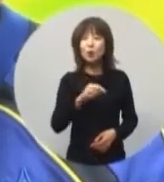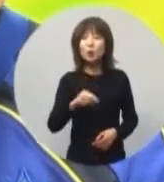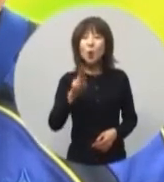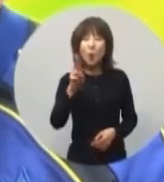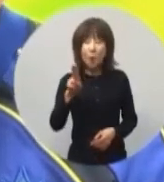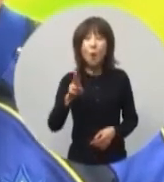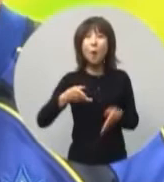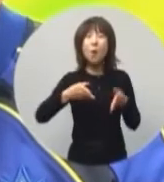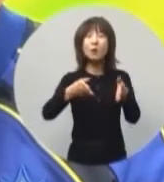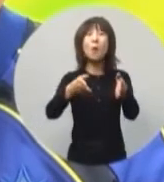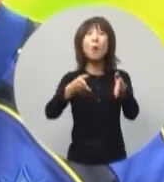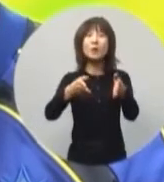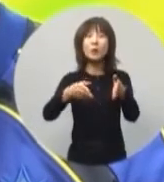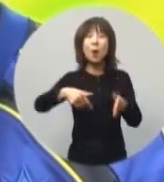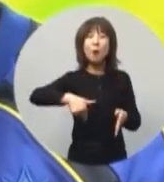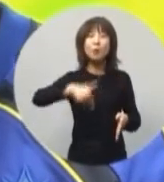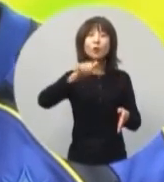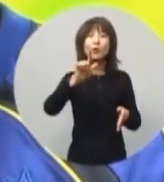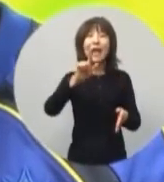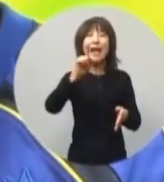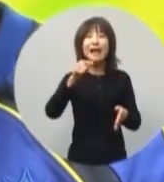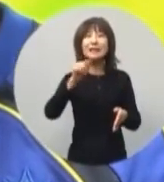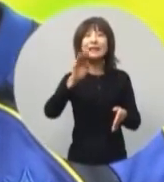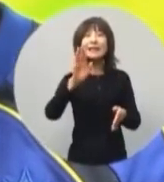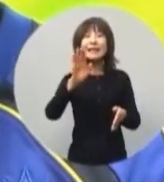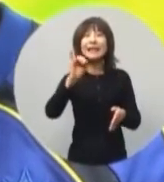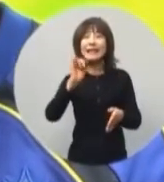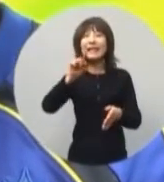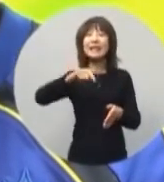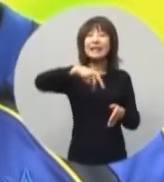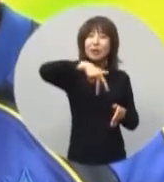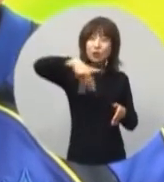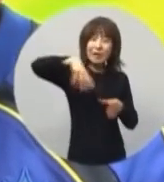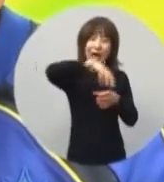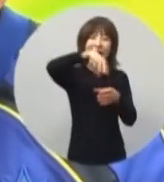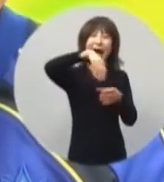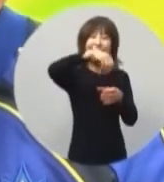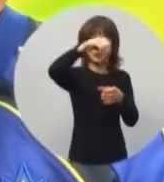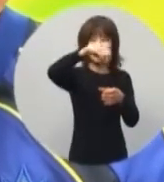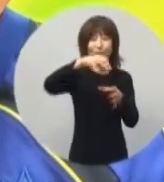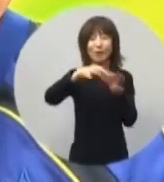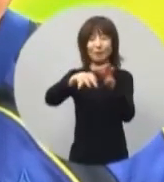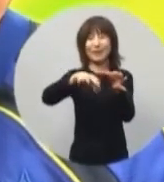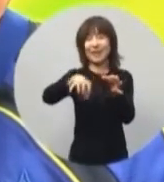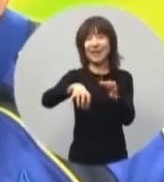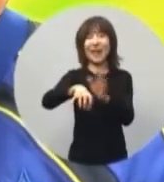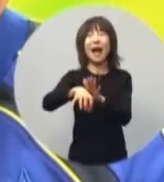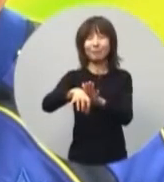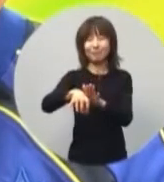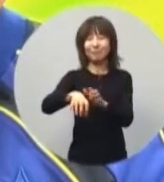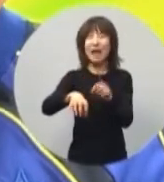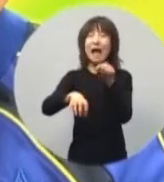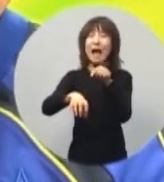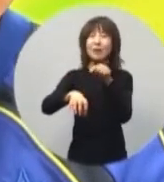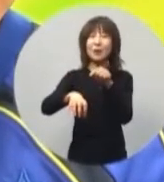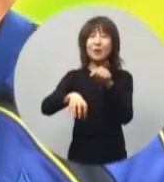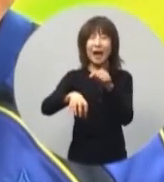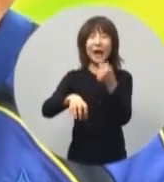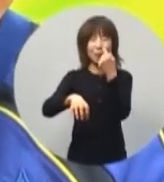カムゾ通りのプレンティーズっていうアイスがあるんですけど、あそこが結構